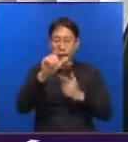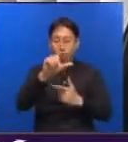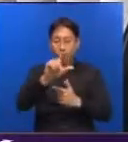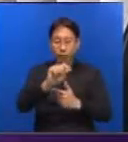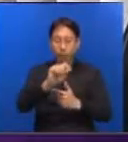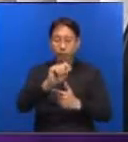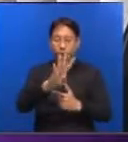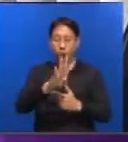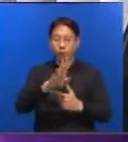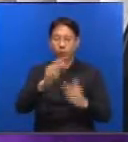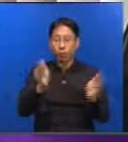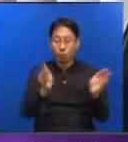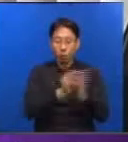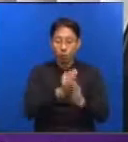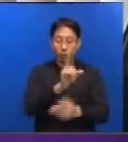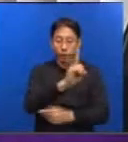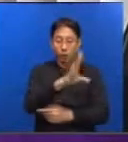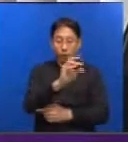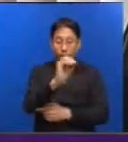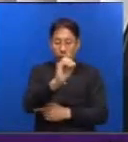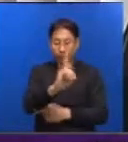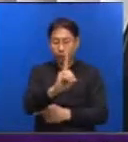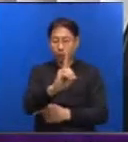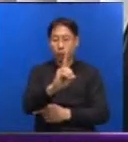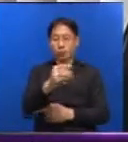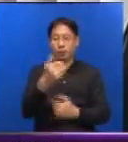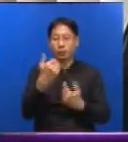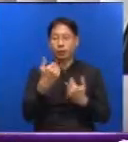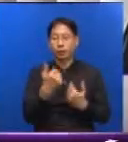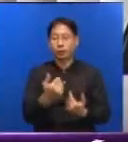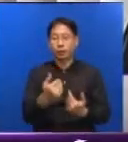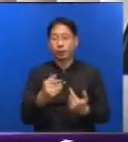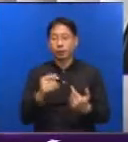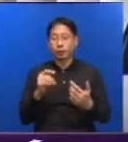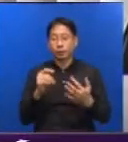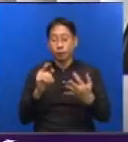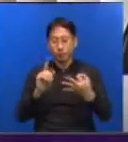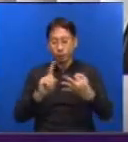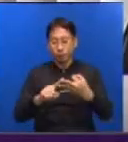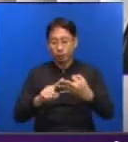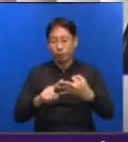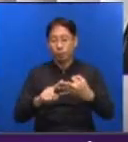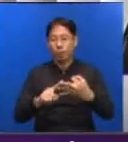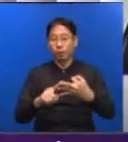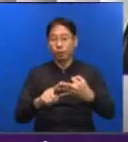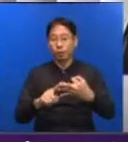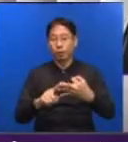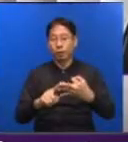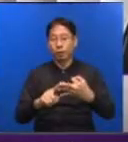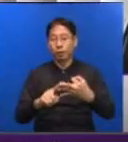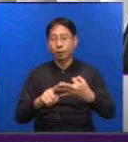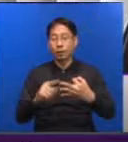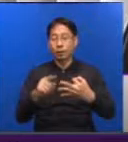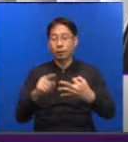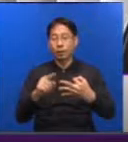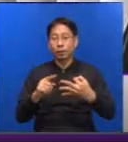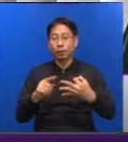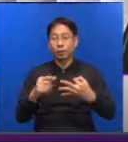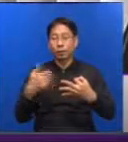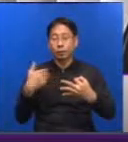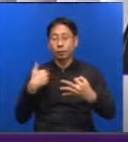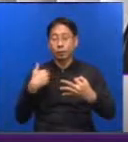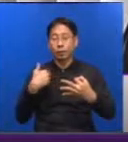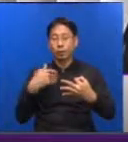รวมแล้ว 101 หน่วยส่วอี 3 จหัดที่